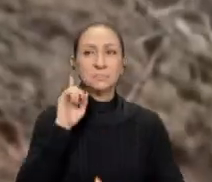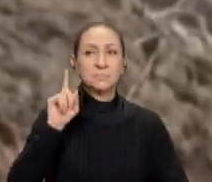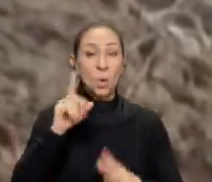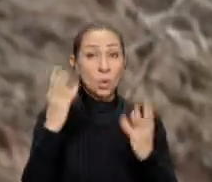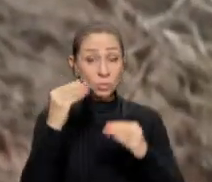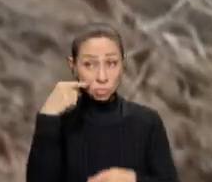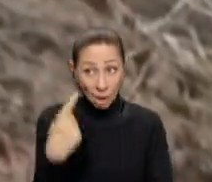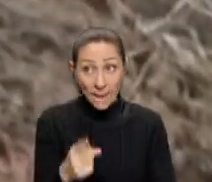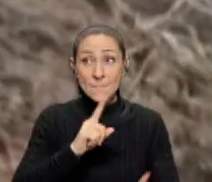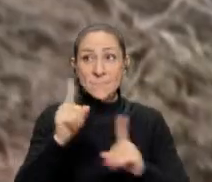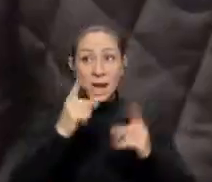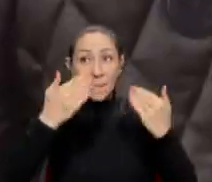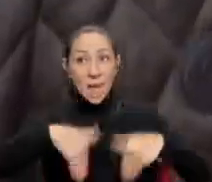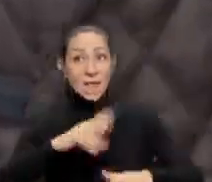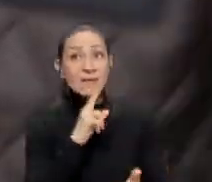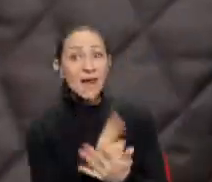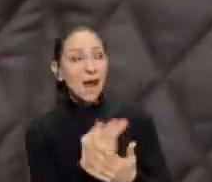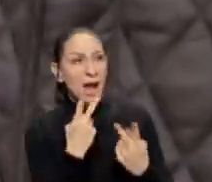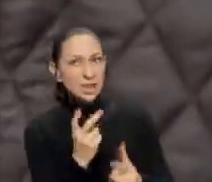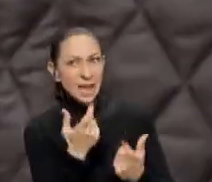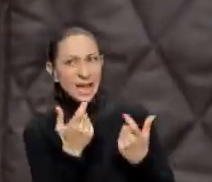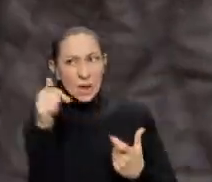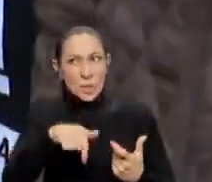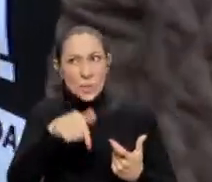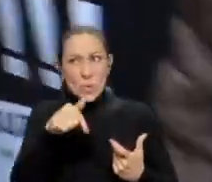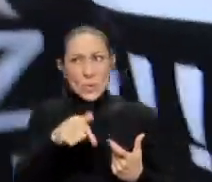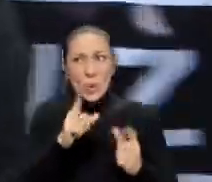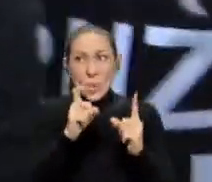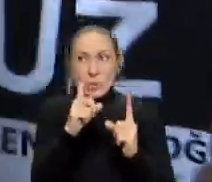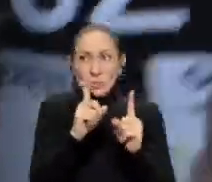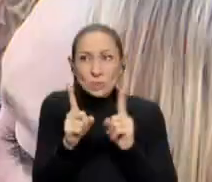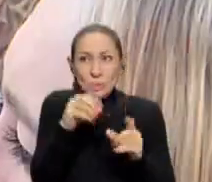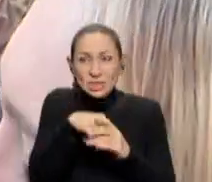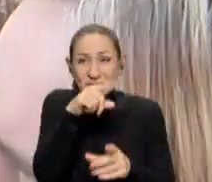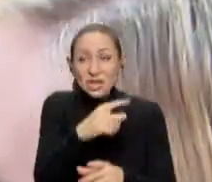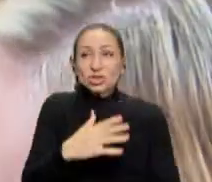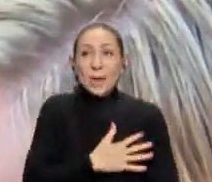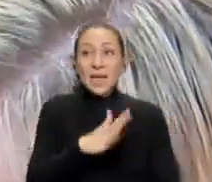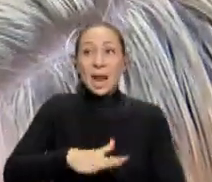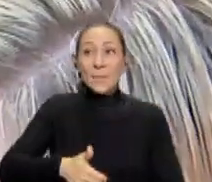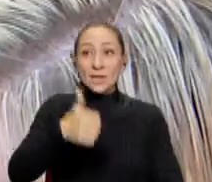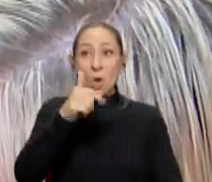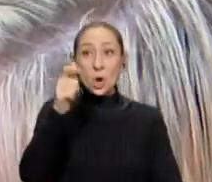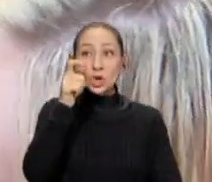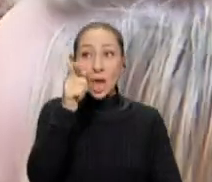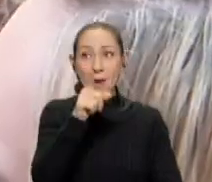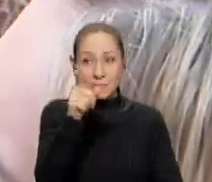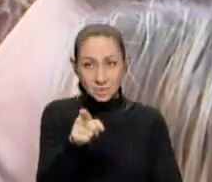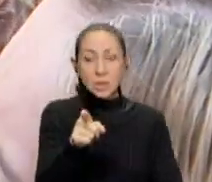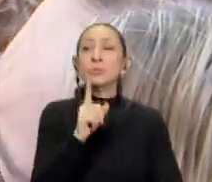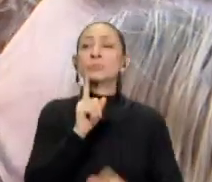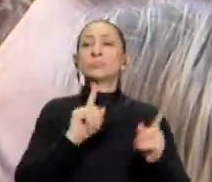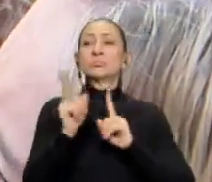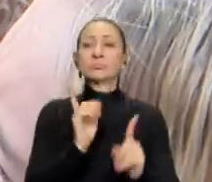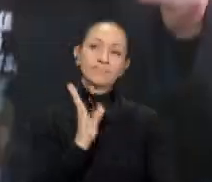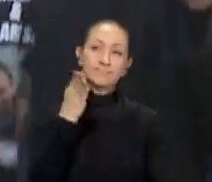gösterirken gözler mahkeme heyetinin kararını açıklayacağı 19. duruşmadaydı. CHP Genel Başkanı Özgür Özel de